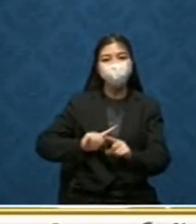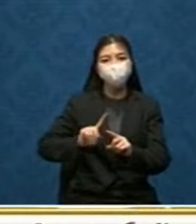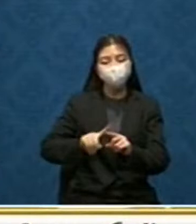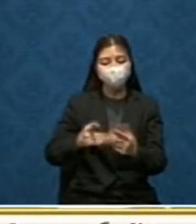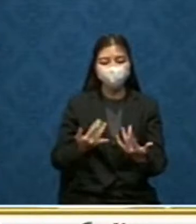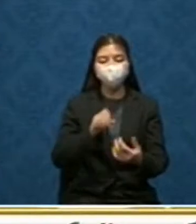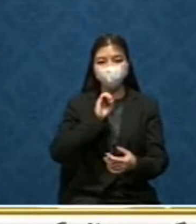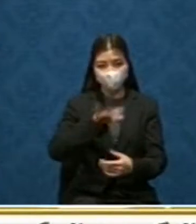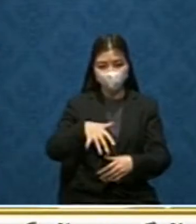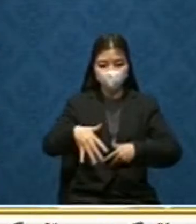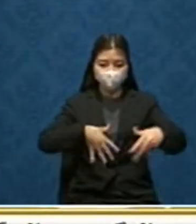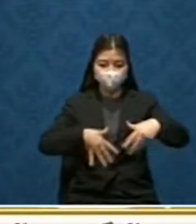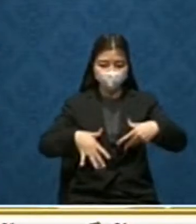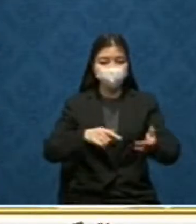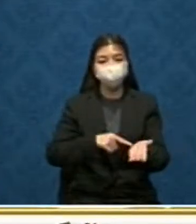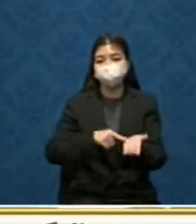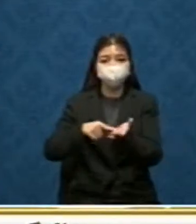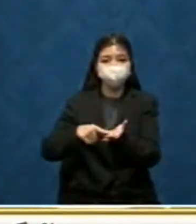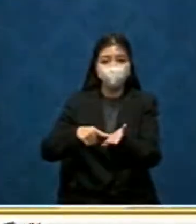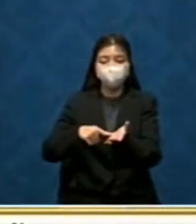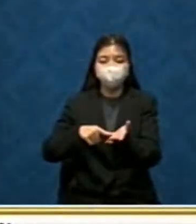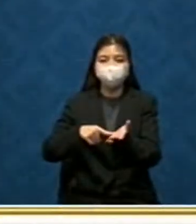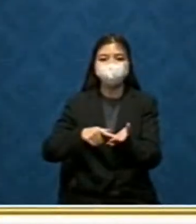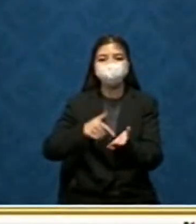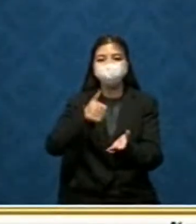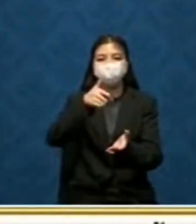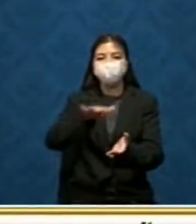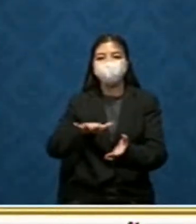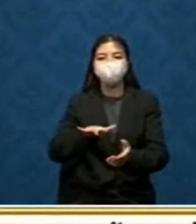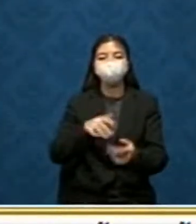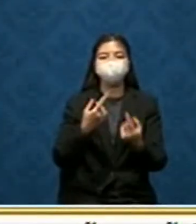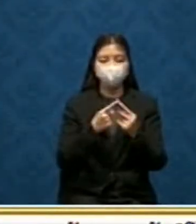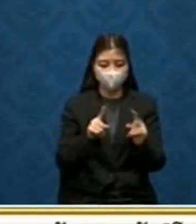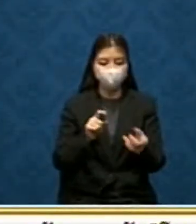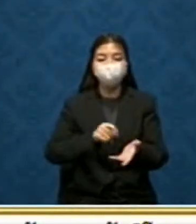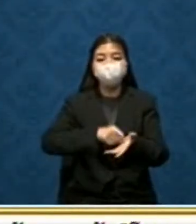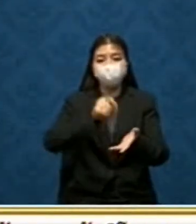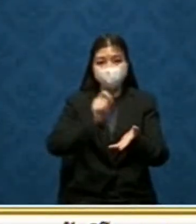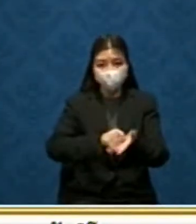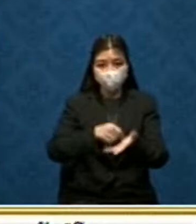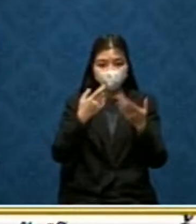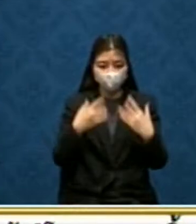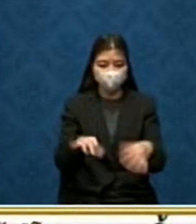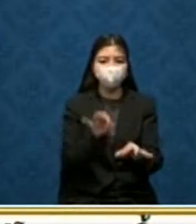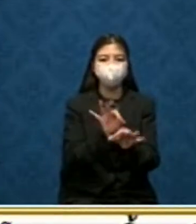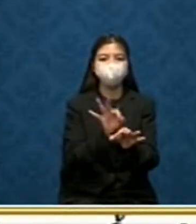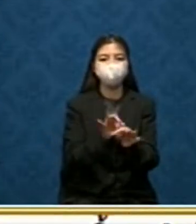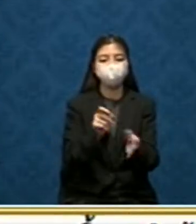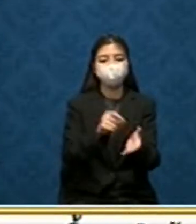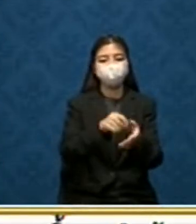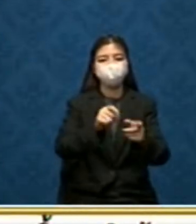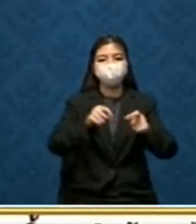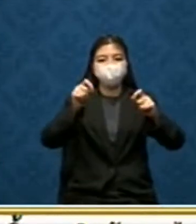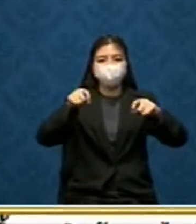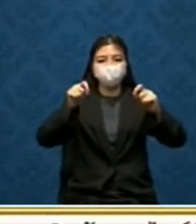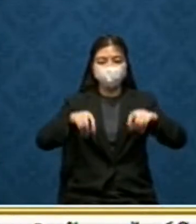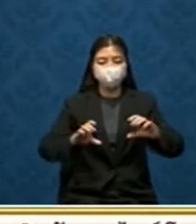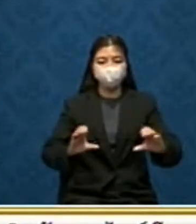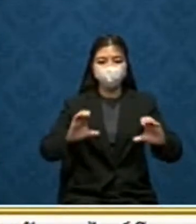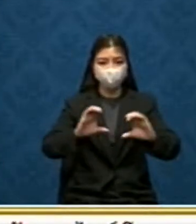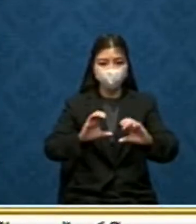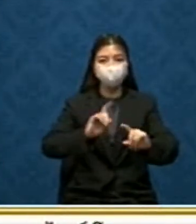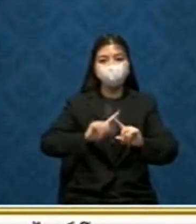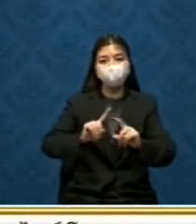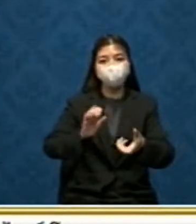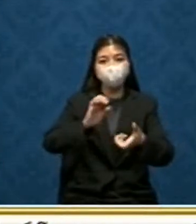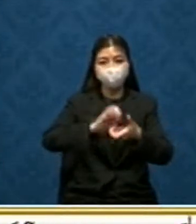วบานไมมีปัญายยืนถามีปัญาอย่นี้แล้ทุนใหญ่เซนแล้วแ้งกรัรองแบ้งกการรัตีแล้วนัวิชาการเซรบรอง